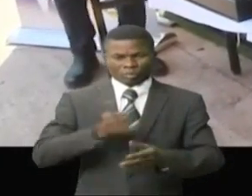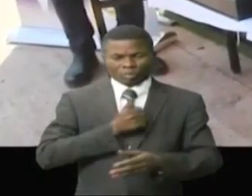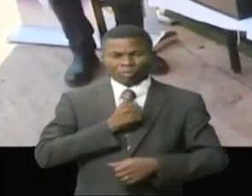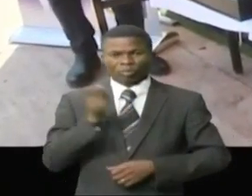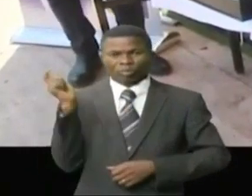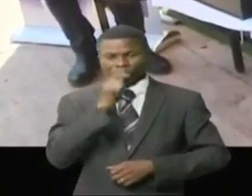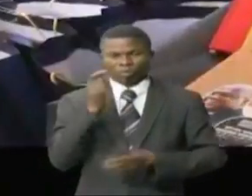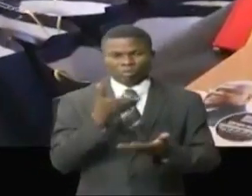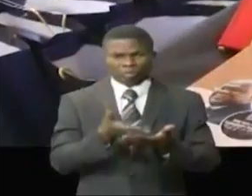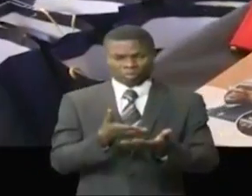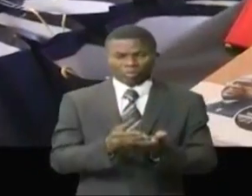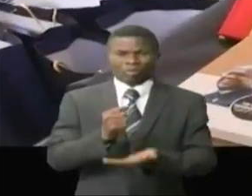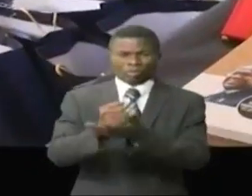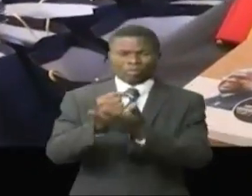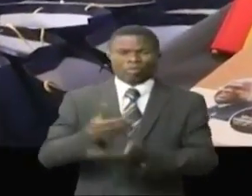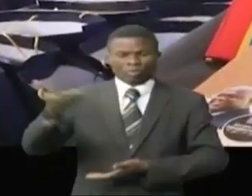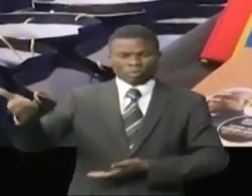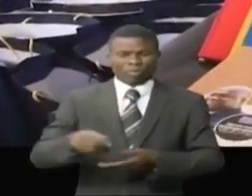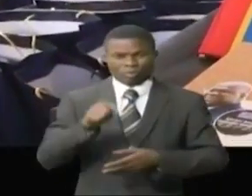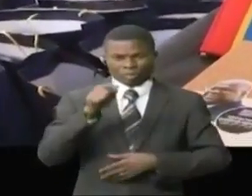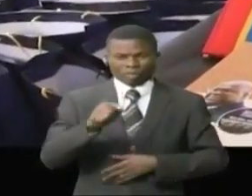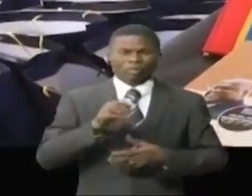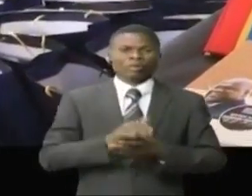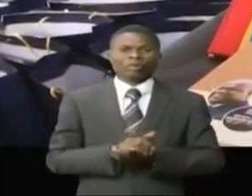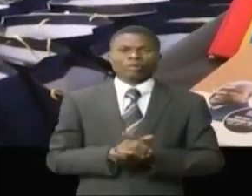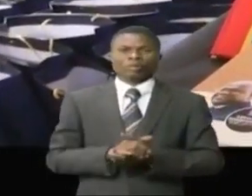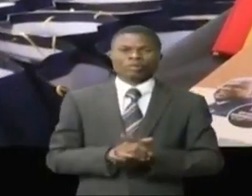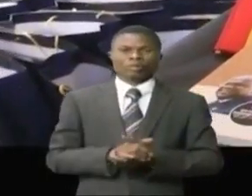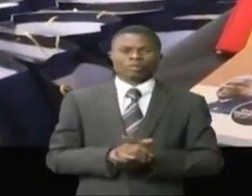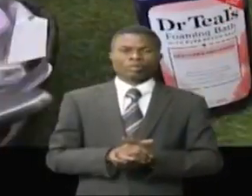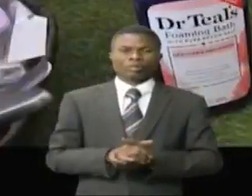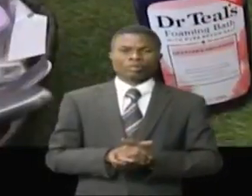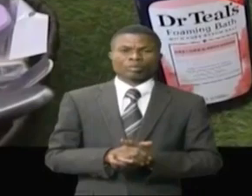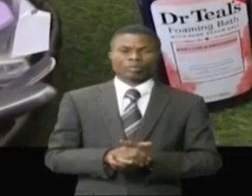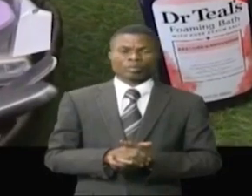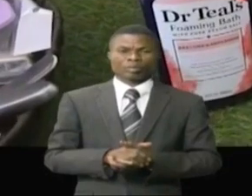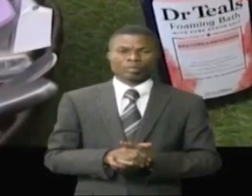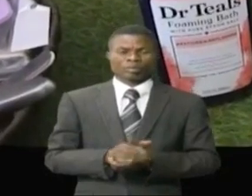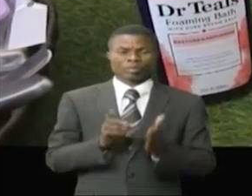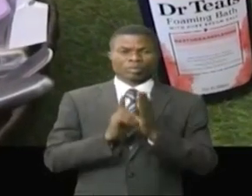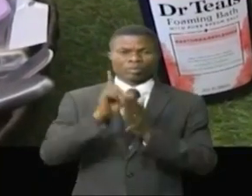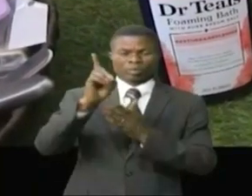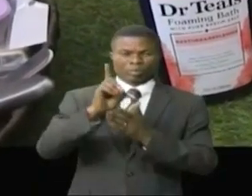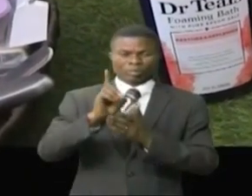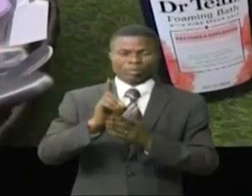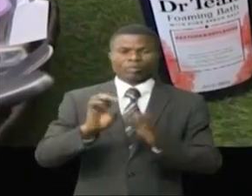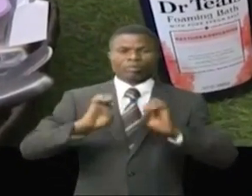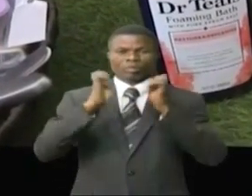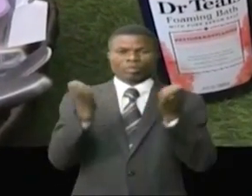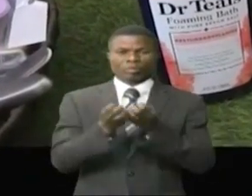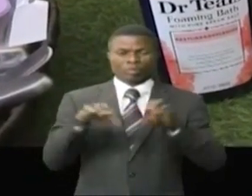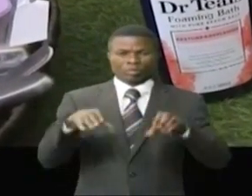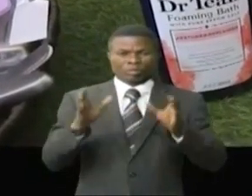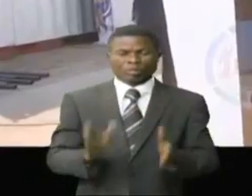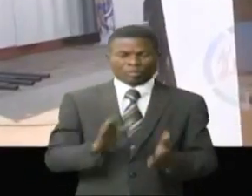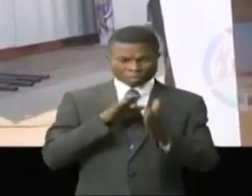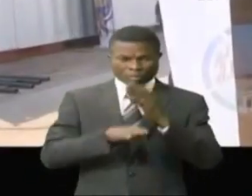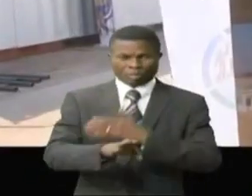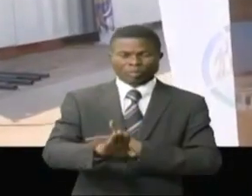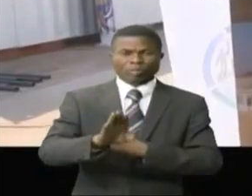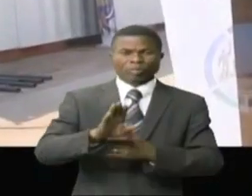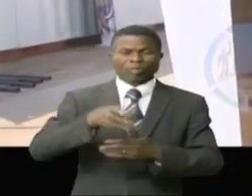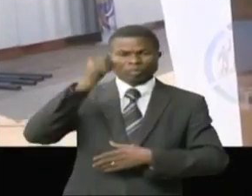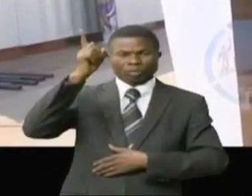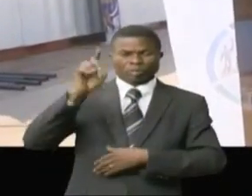accompagner cet accueil chaleureux que la province a réservé aux gens. L'émergence de la classe moyenne congolaise figure parmi